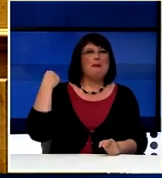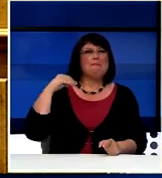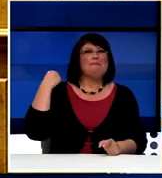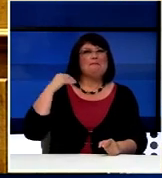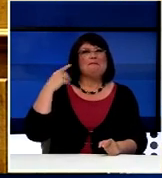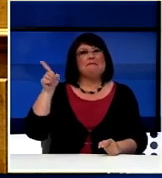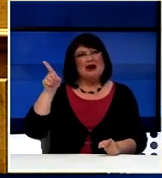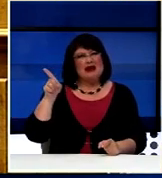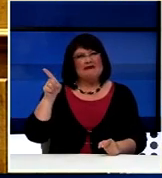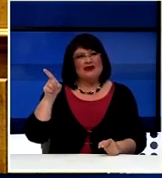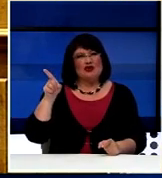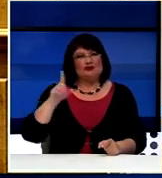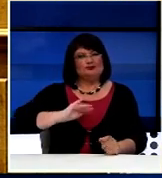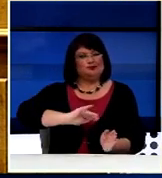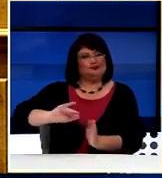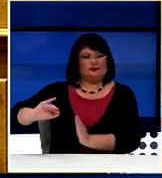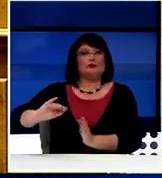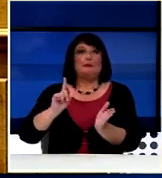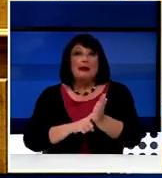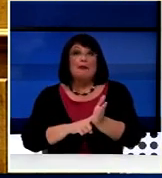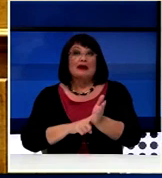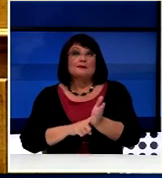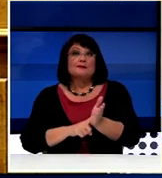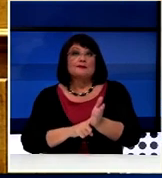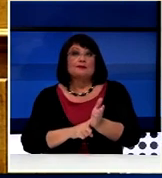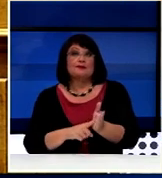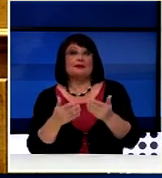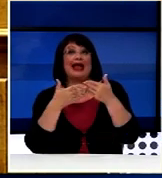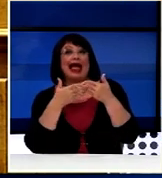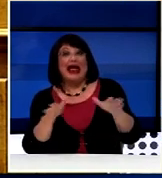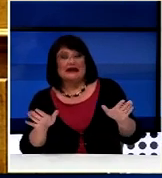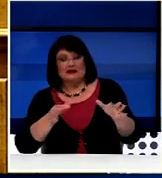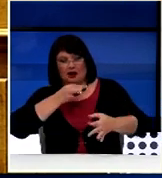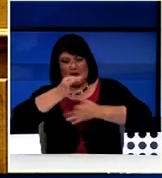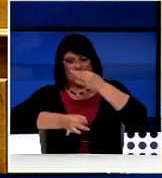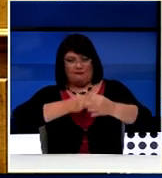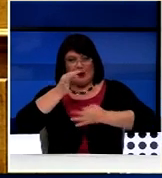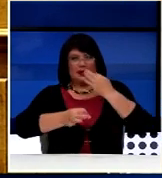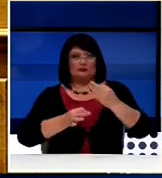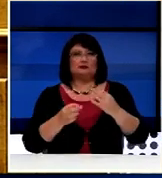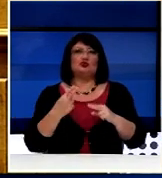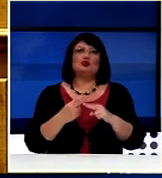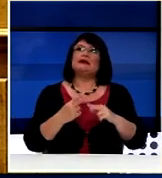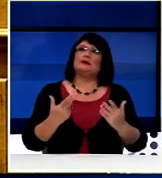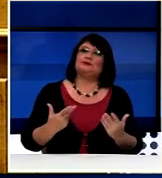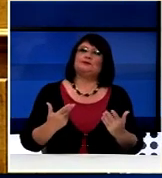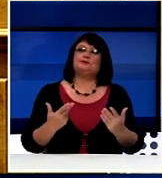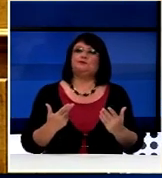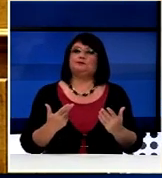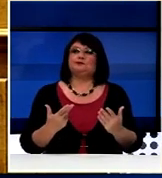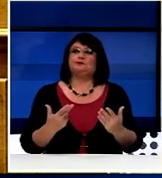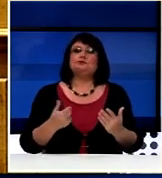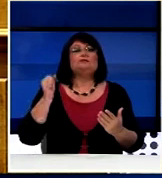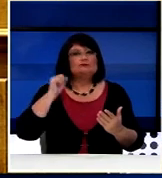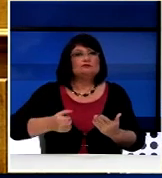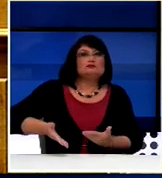τον Λίβιο Πρωθυπουργό, αλλά το επιπλέον, σε δημόσιες δηλώσεις μου υπογράμμισα και ότι στηρίζουμε